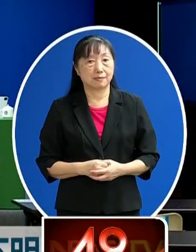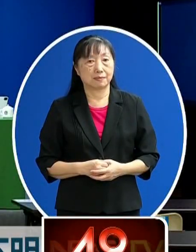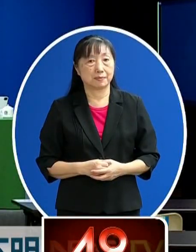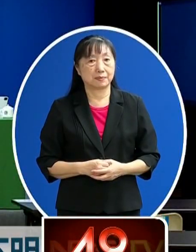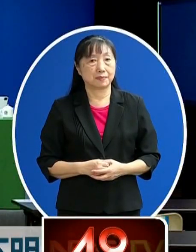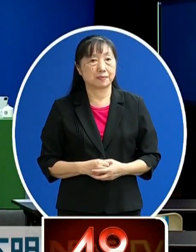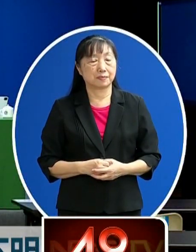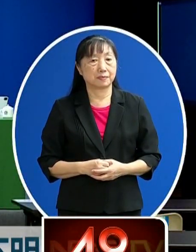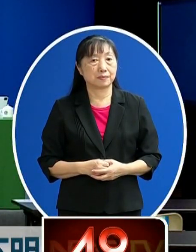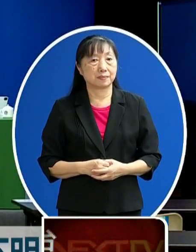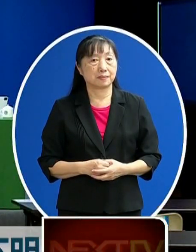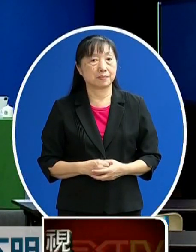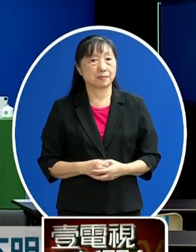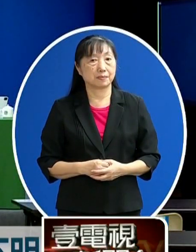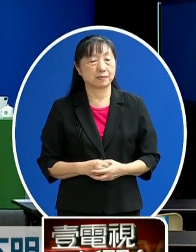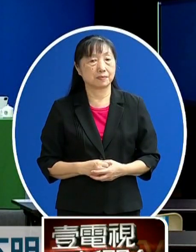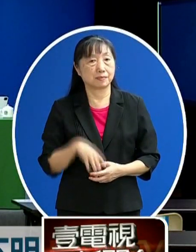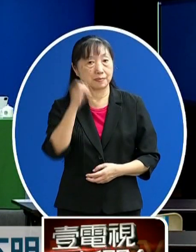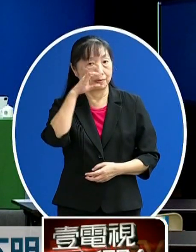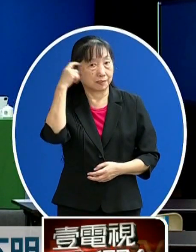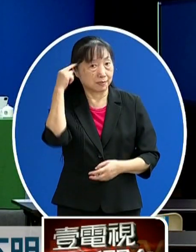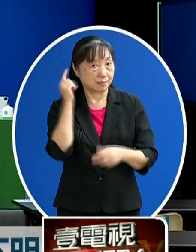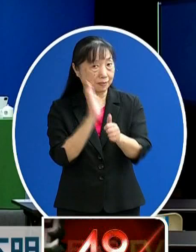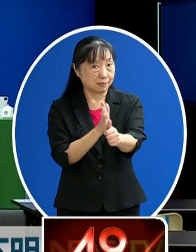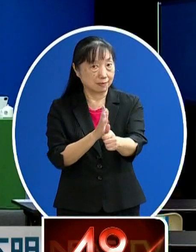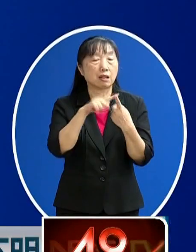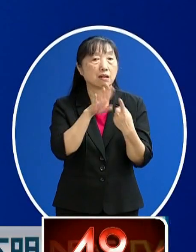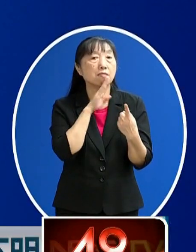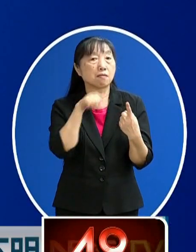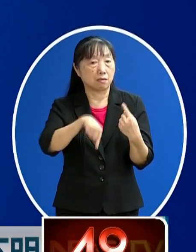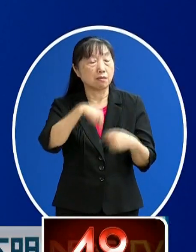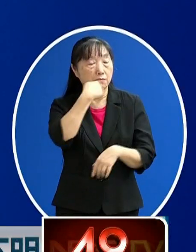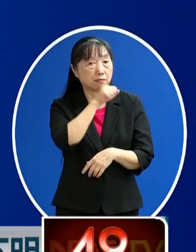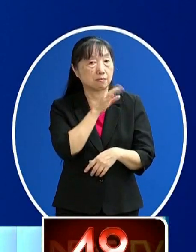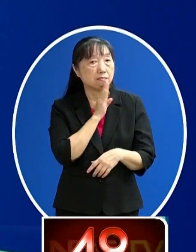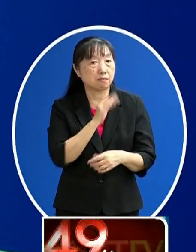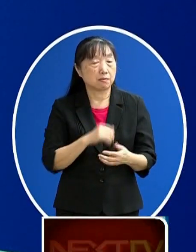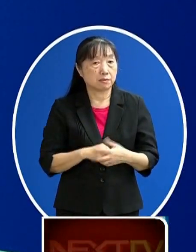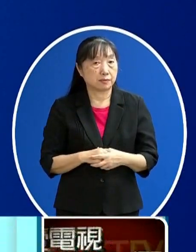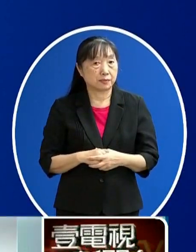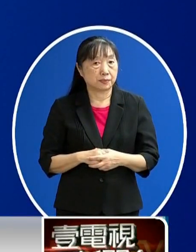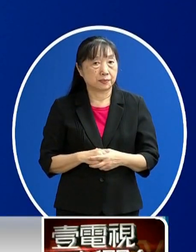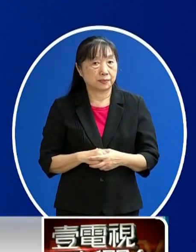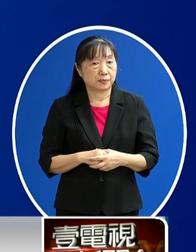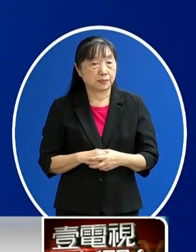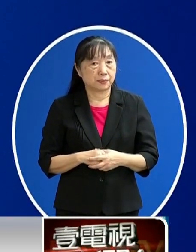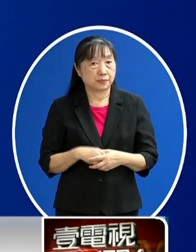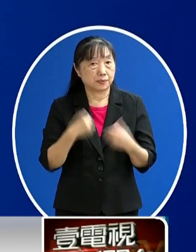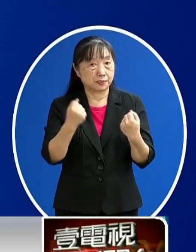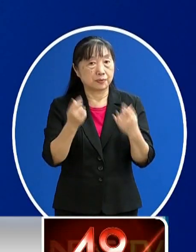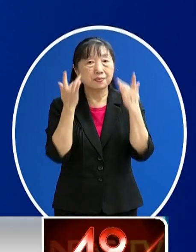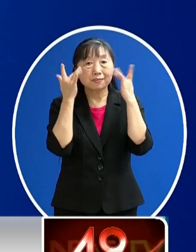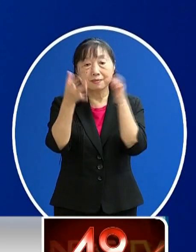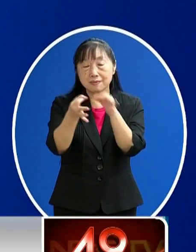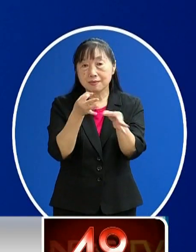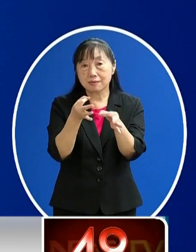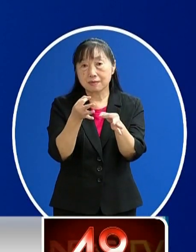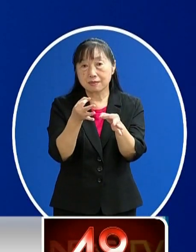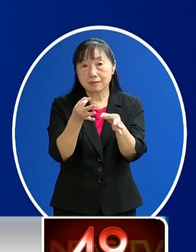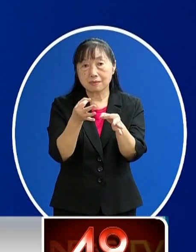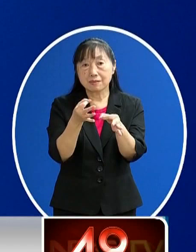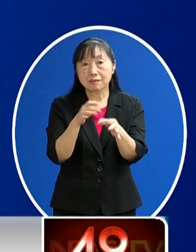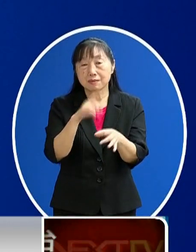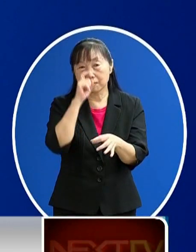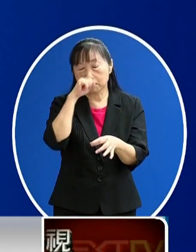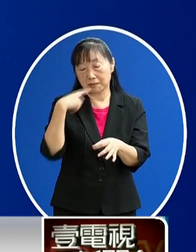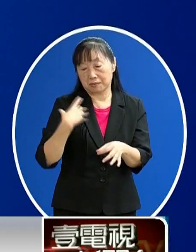但并非居家隔离因转阳案例，感染源待厘清。 他是在市场做旧衣回收